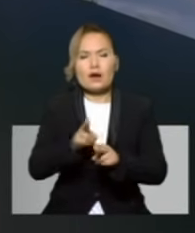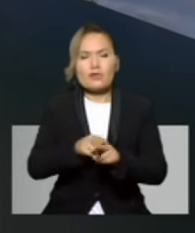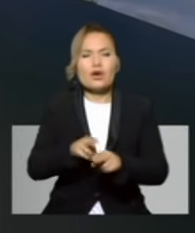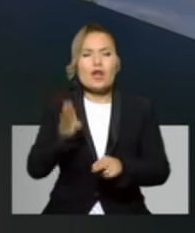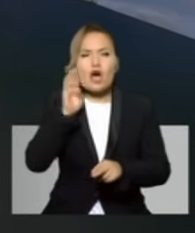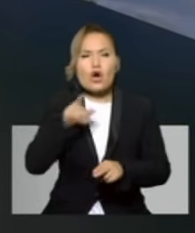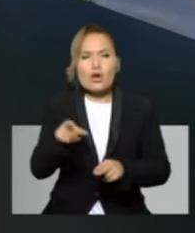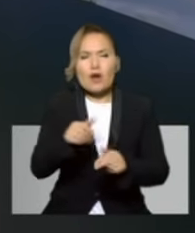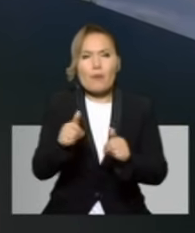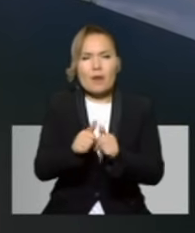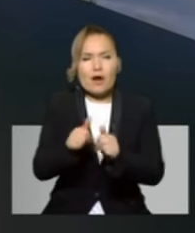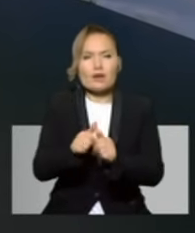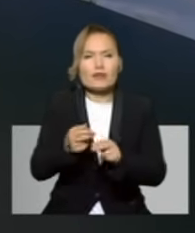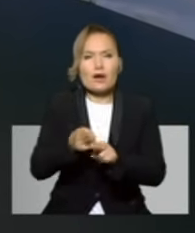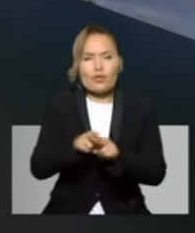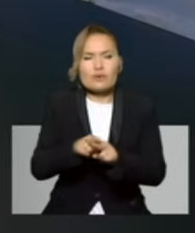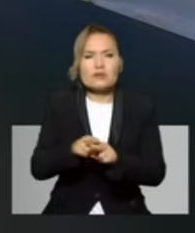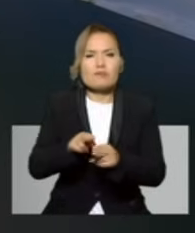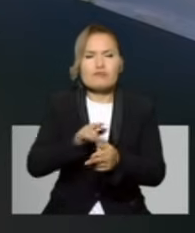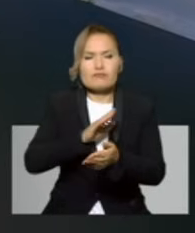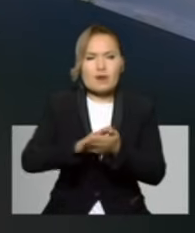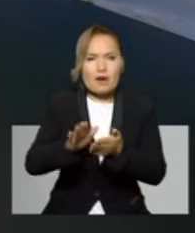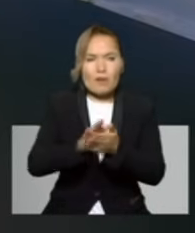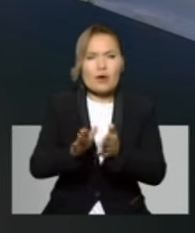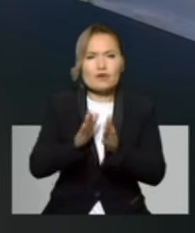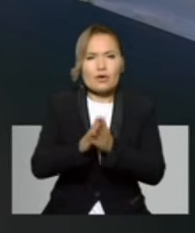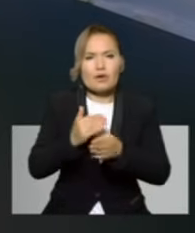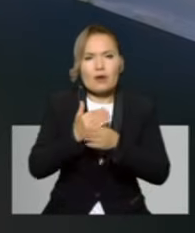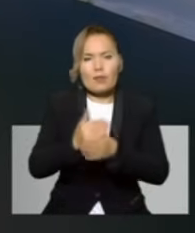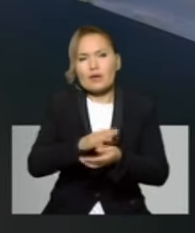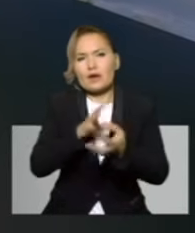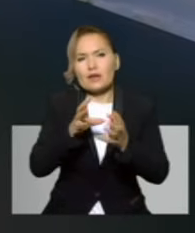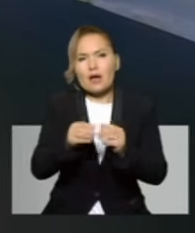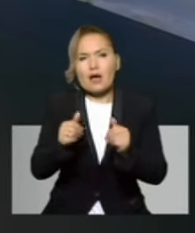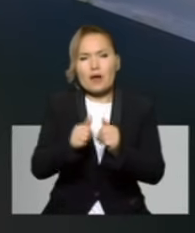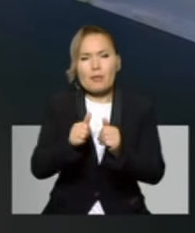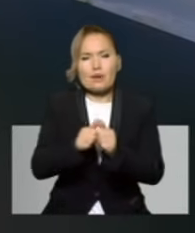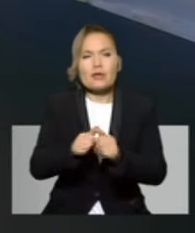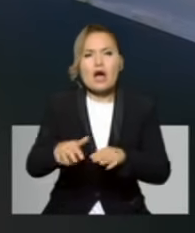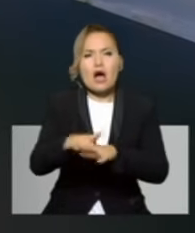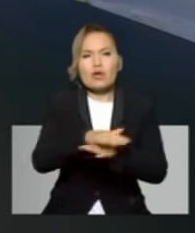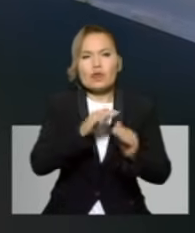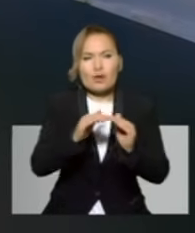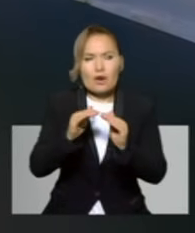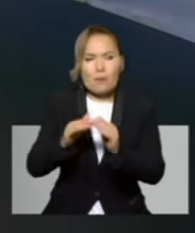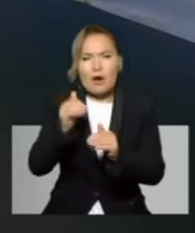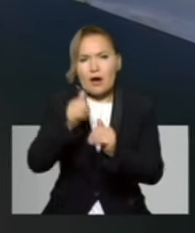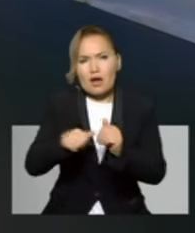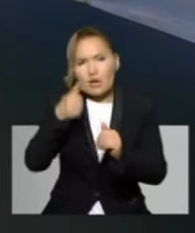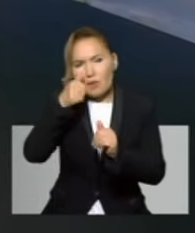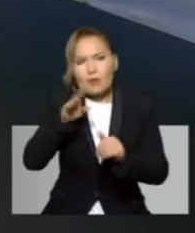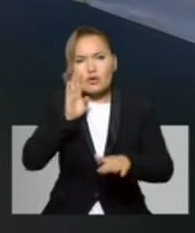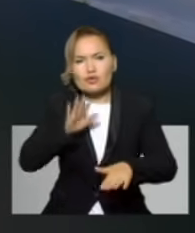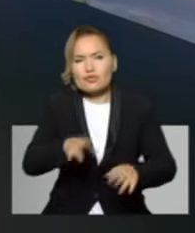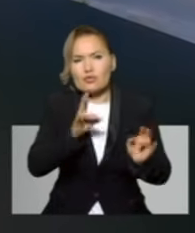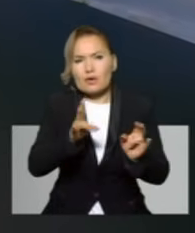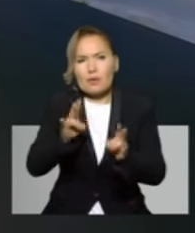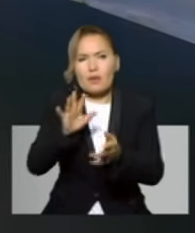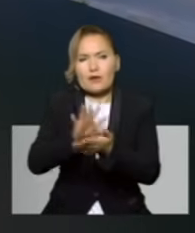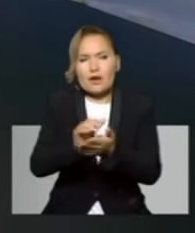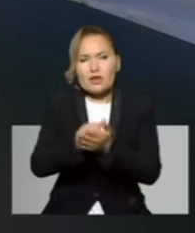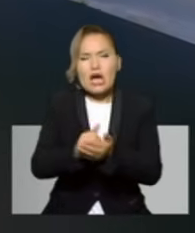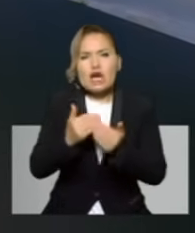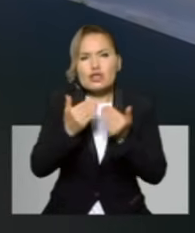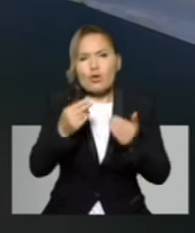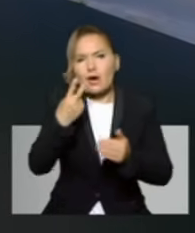тазартып, арнасын кеңейтіп беруді сұрап отыр. Өйткені жағалауға жақын орналасқан тұрғын үйлер жыл сайын суға кетеді. Соңғы